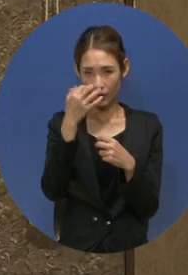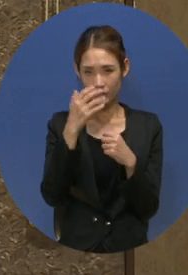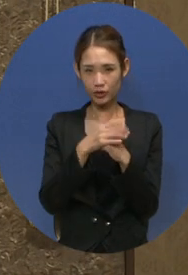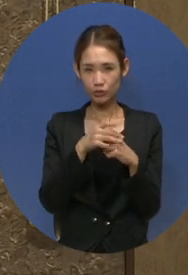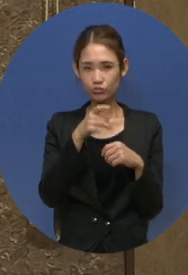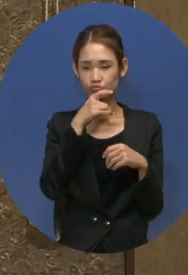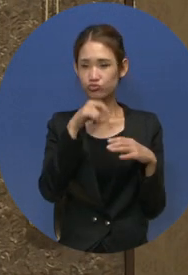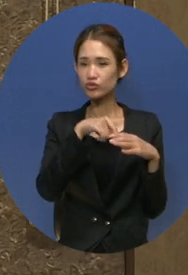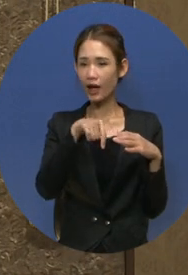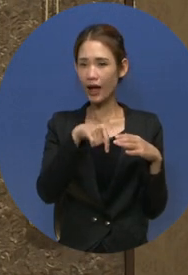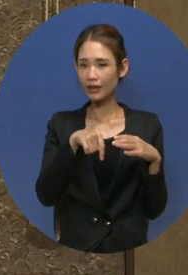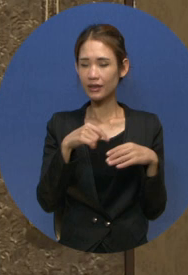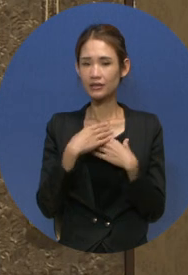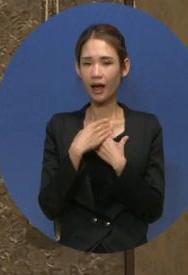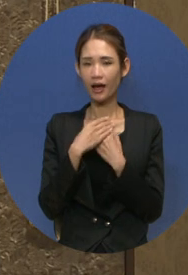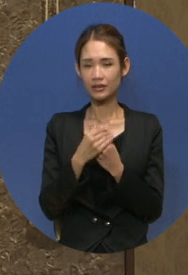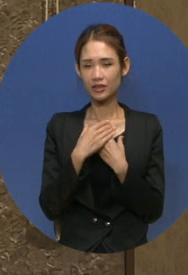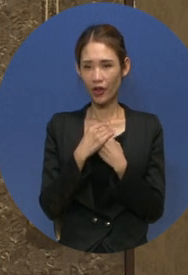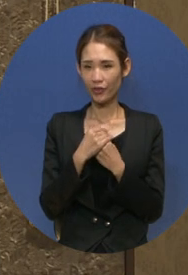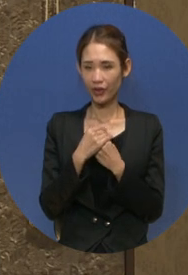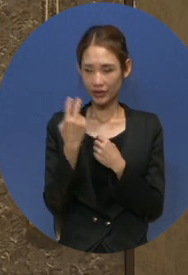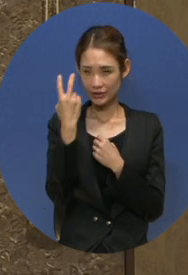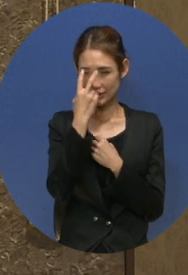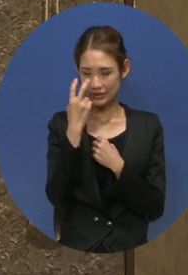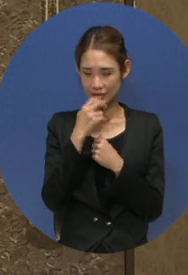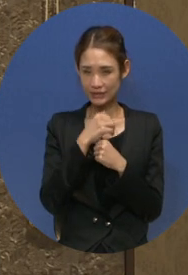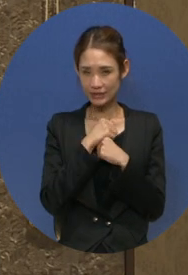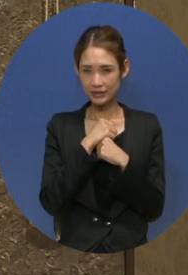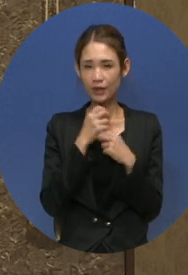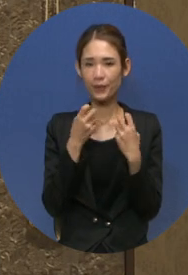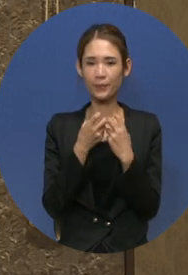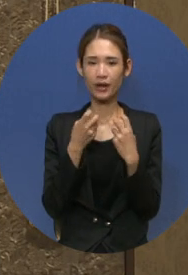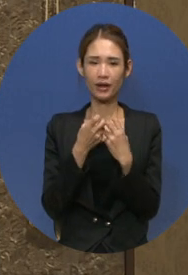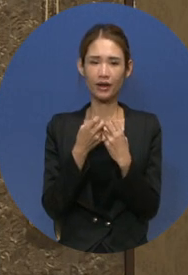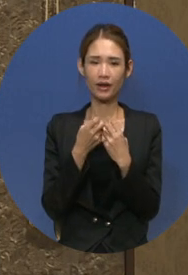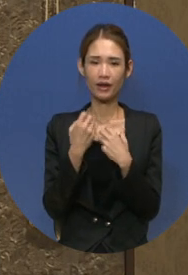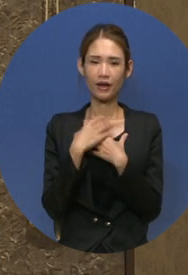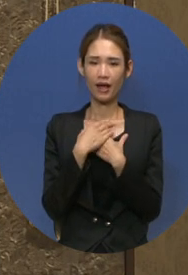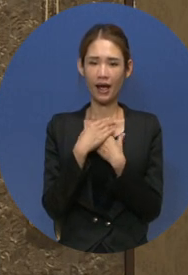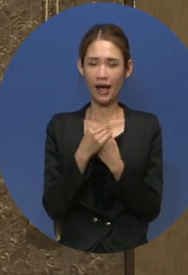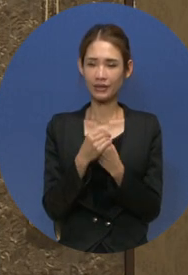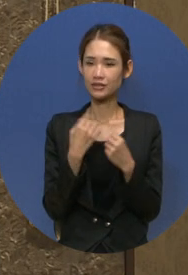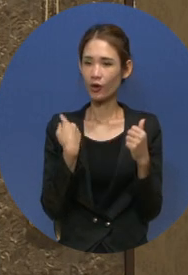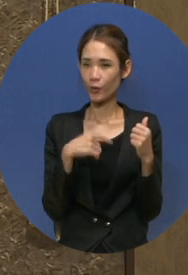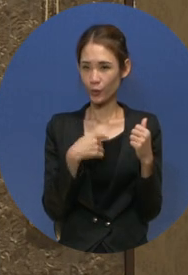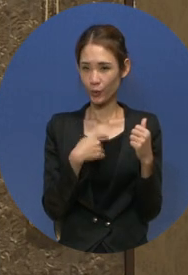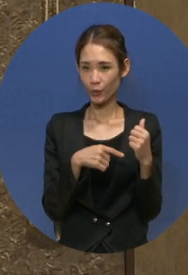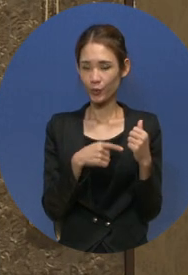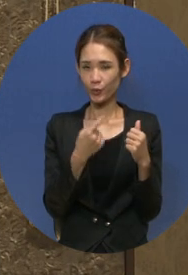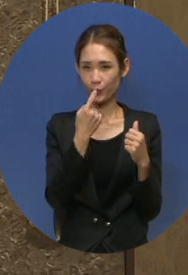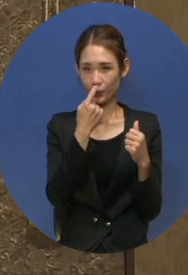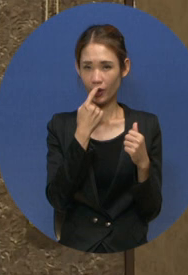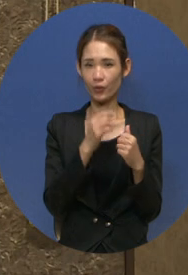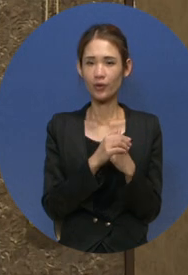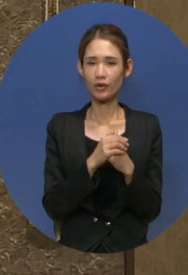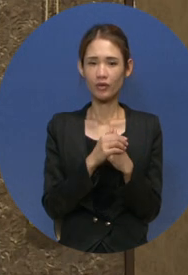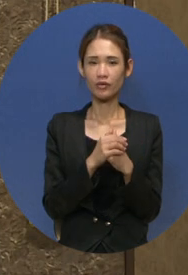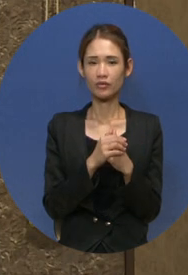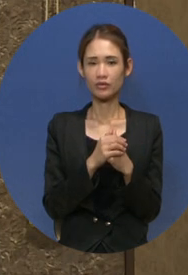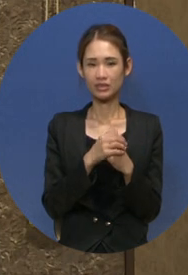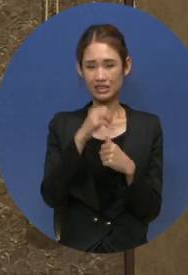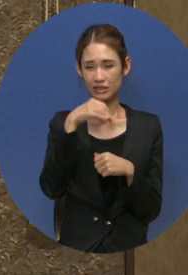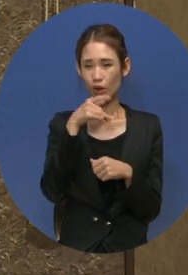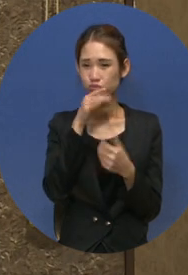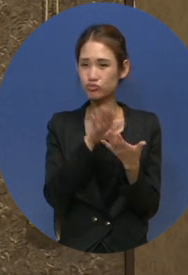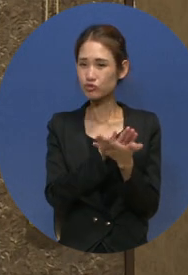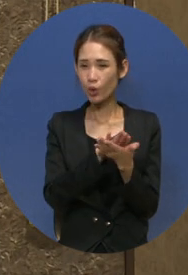물 안에서 안전하게 자기를 지킬 수 있는 그런 어떤 그 안전교육, 수중 안전교육도 배우고, 단지 그냥 물놀이